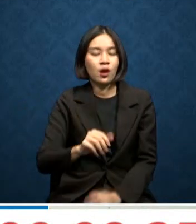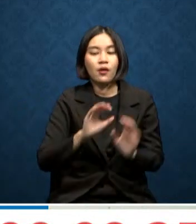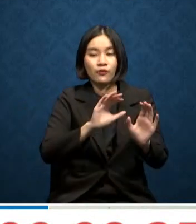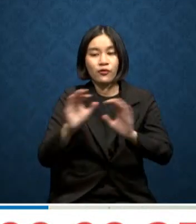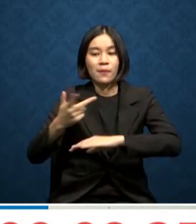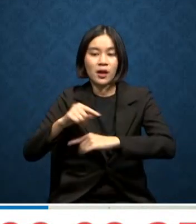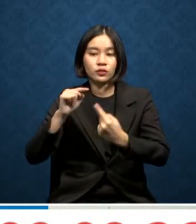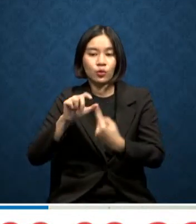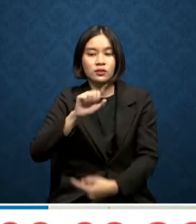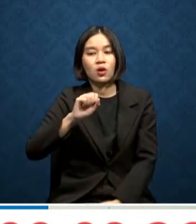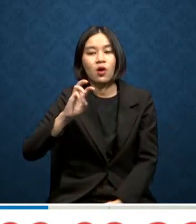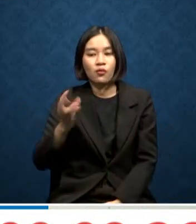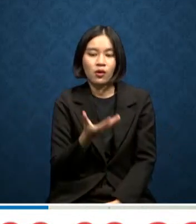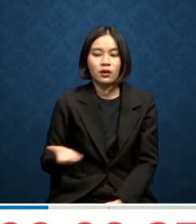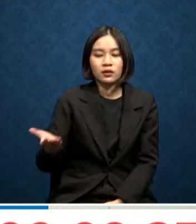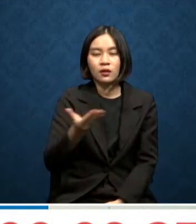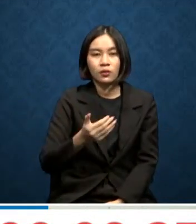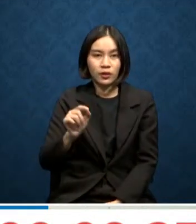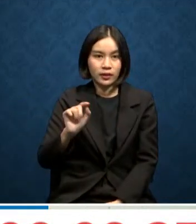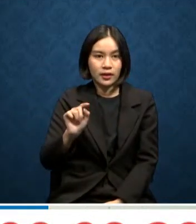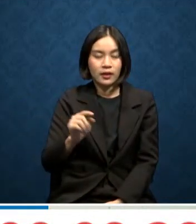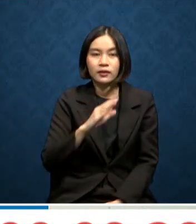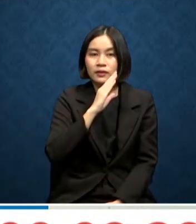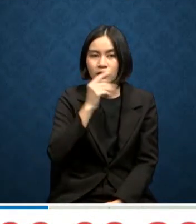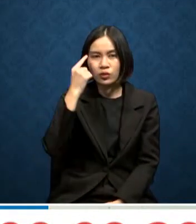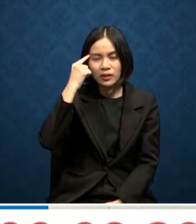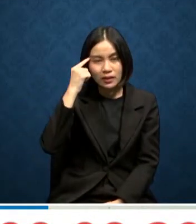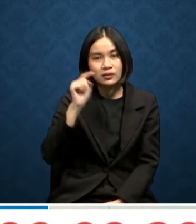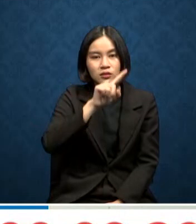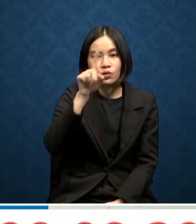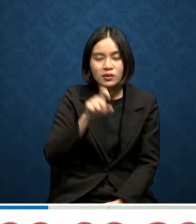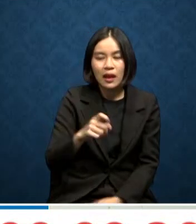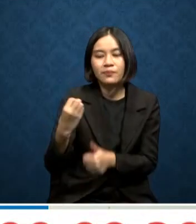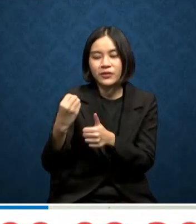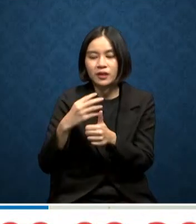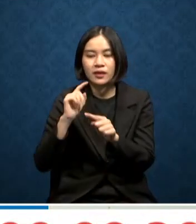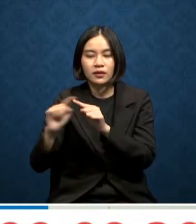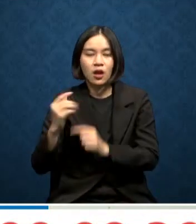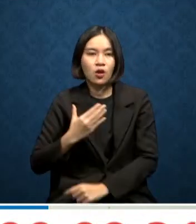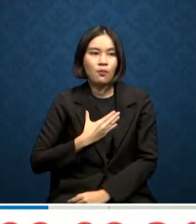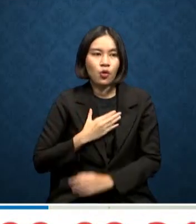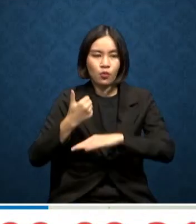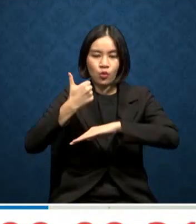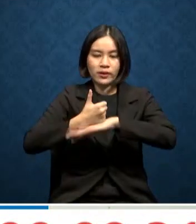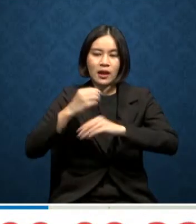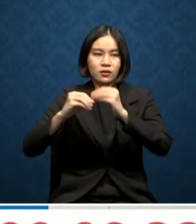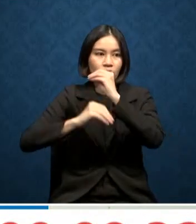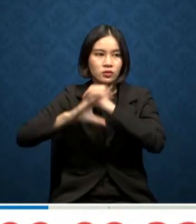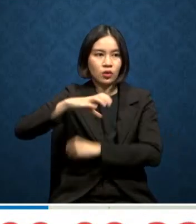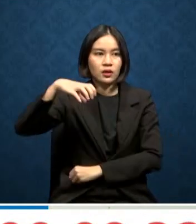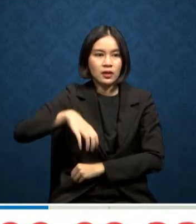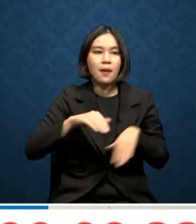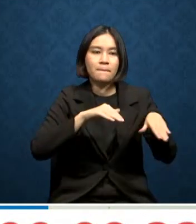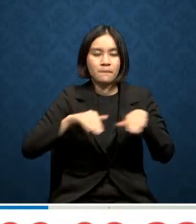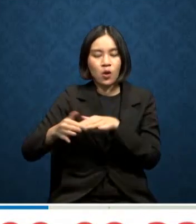เวสภาษ์แงนี้มประเดนคำถามหรข้สนาดต่าง กัผมและผบิหารสำนังงานกระสอชอบพร้อมที่